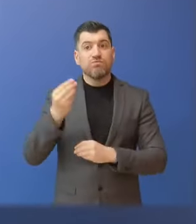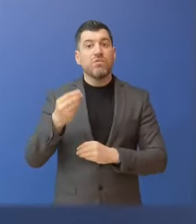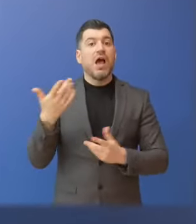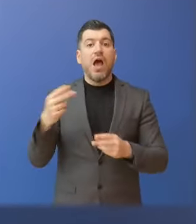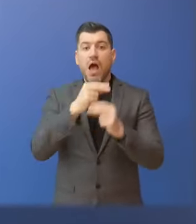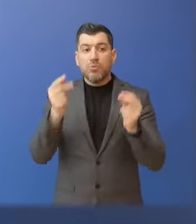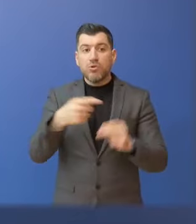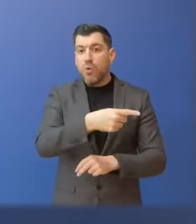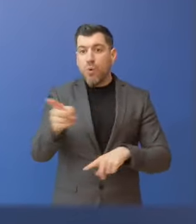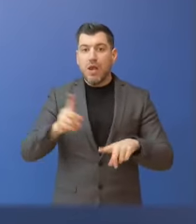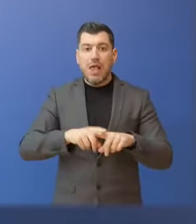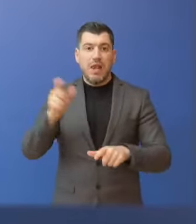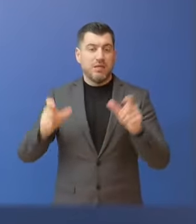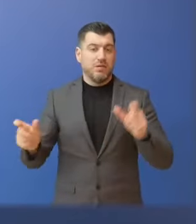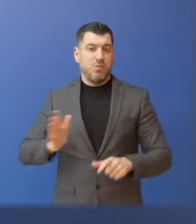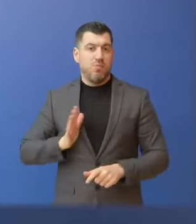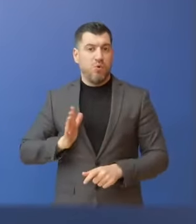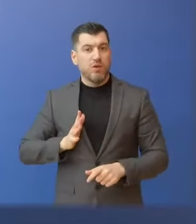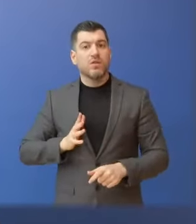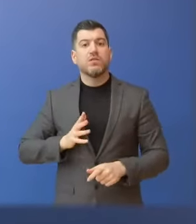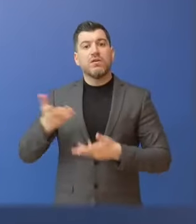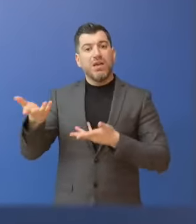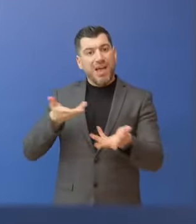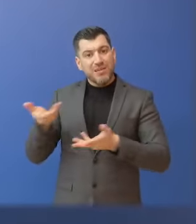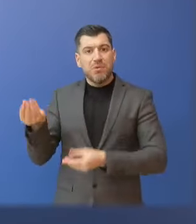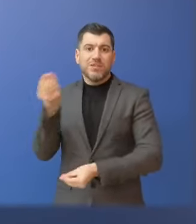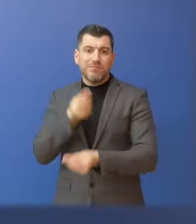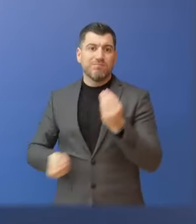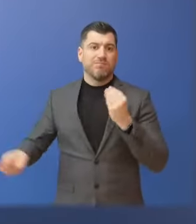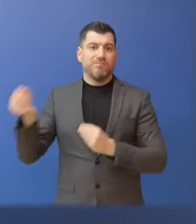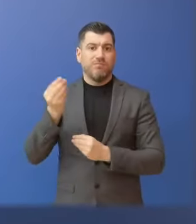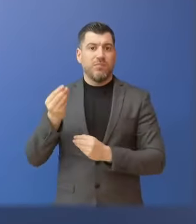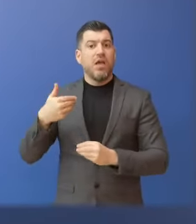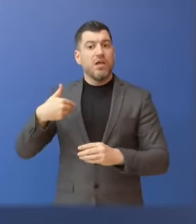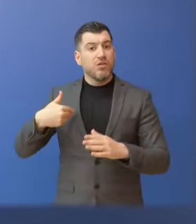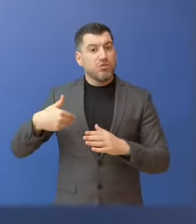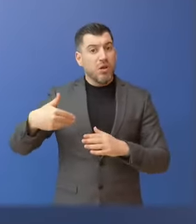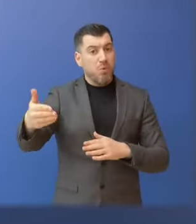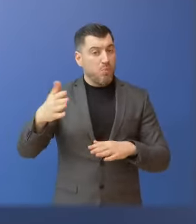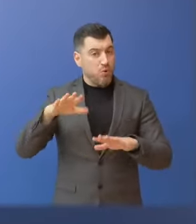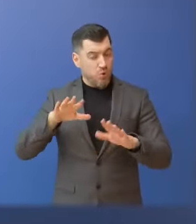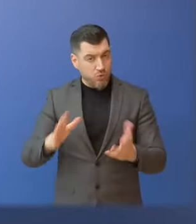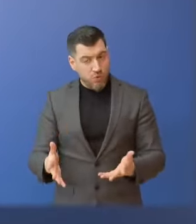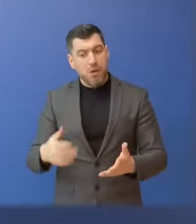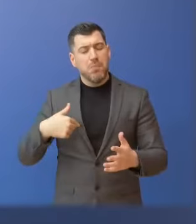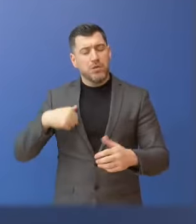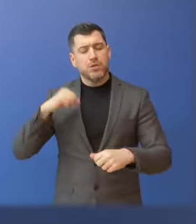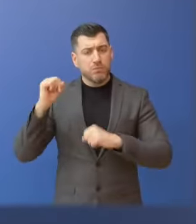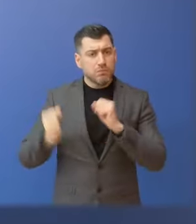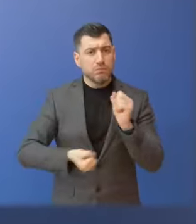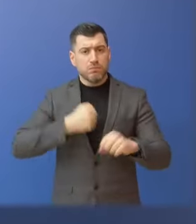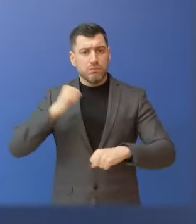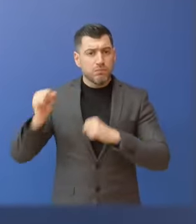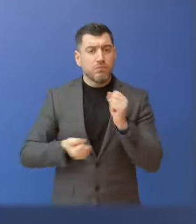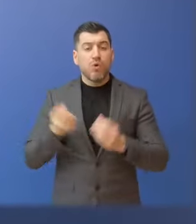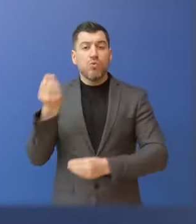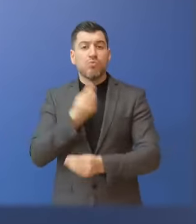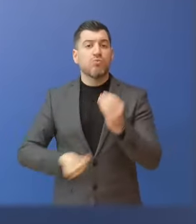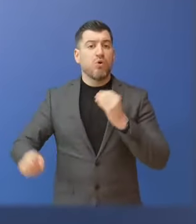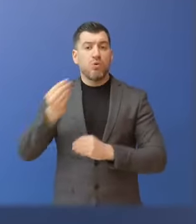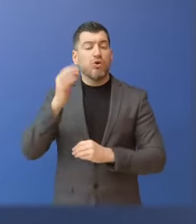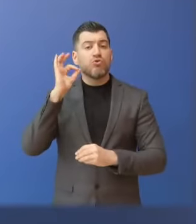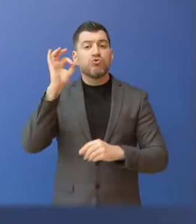των ελλήνων πολιτών θα συνεχίσουμε και το επόμενο διάστημα με αμείωτο ρυθμό τις στοχευμένες ενέργειες με στόχο να αλλάξουμε προς το